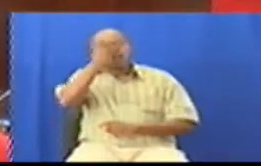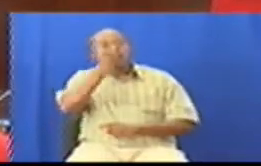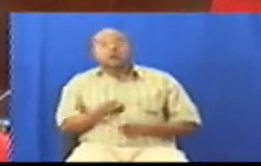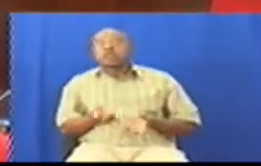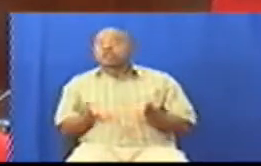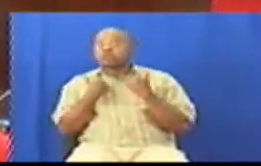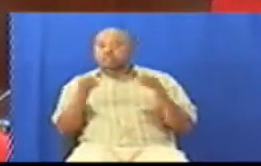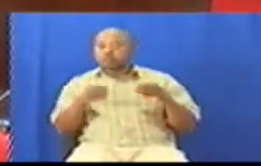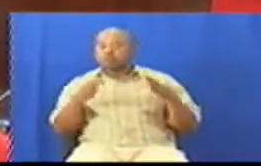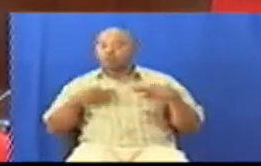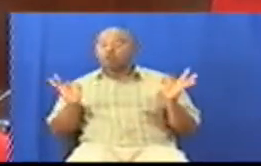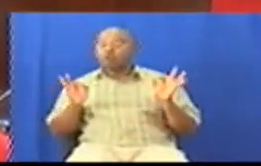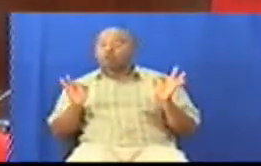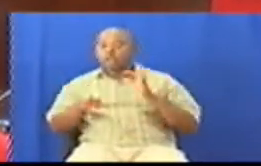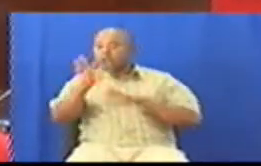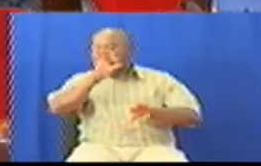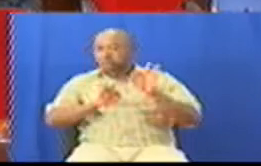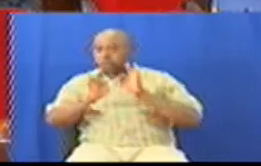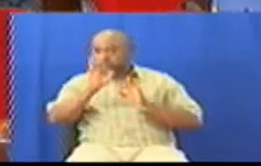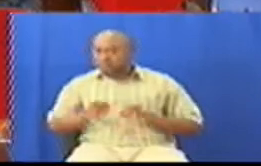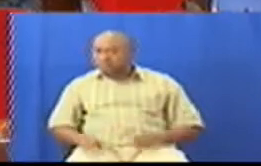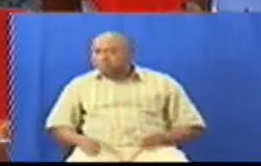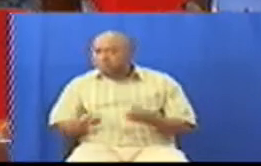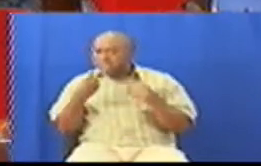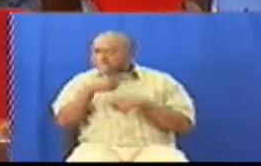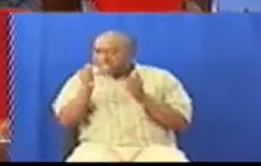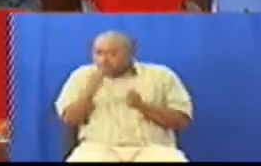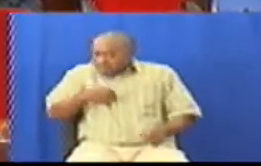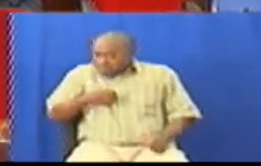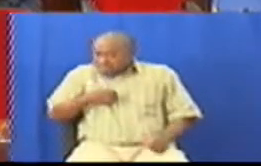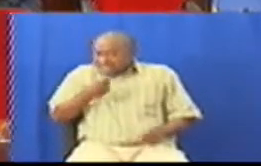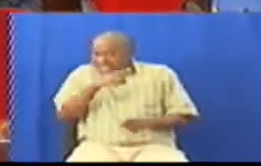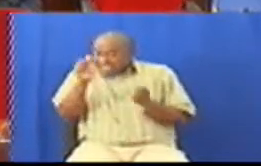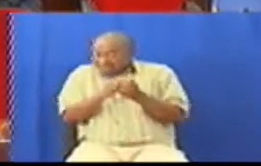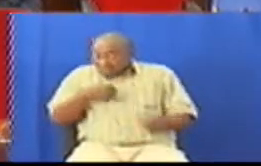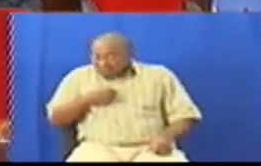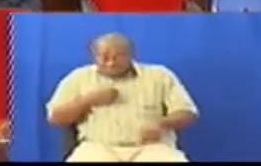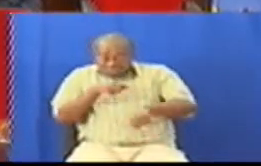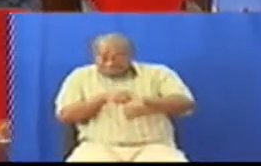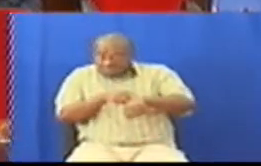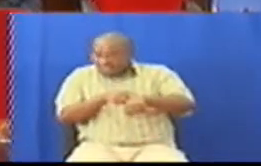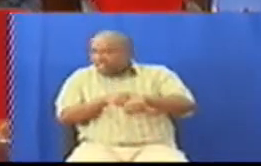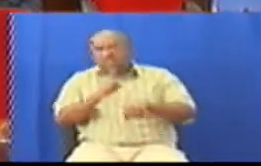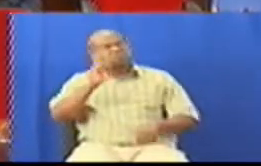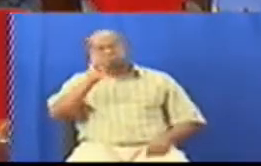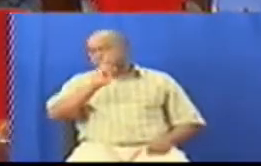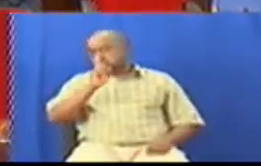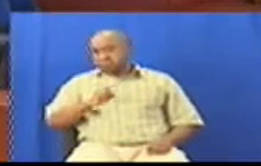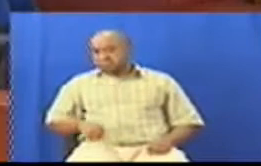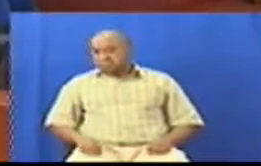ya uchaguzi. Kengele ya pili. Ni dakika 10 Mheshimiwa Speaker. Ukiangalia hata saa yako. Mbona mimi saa yangu